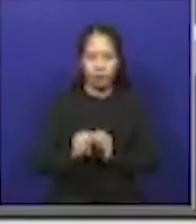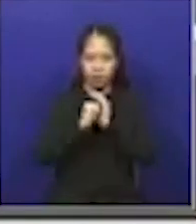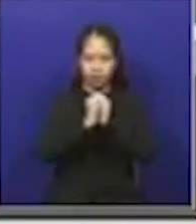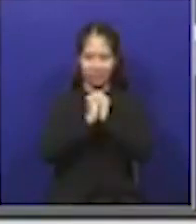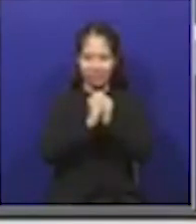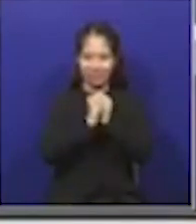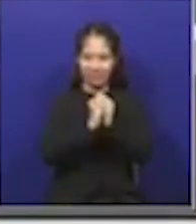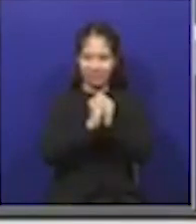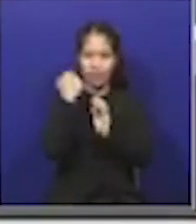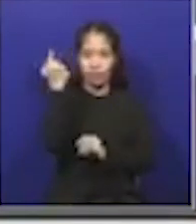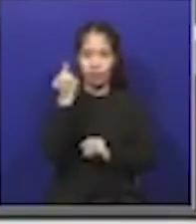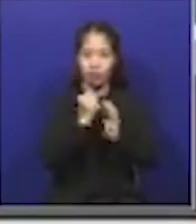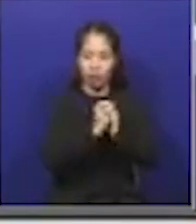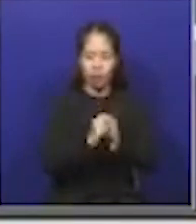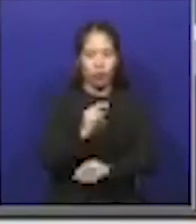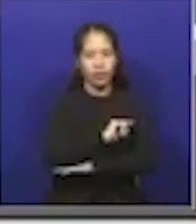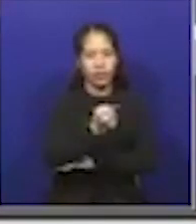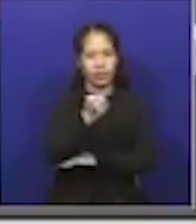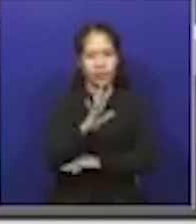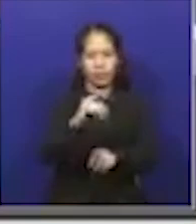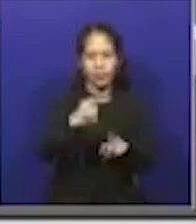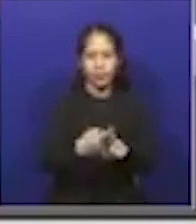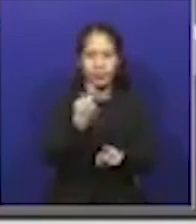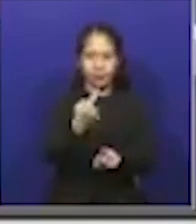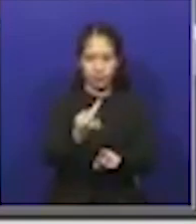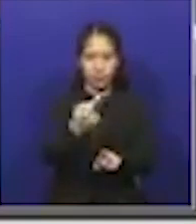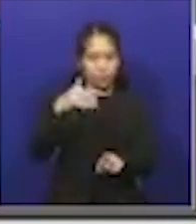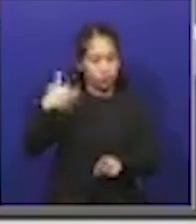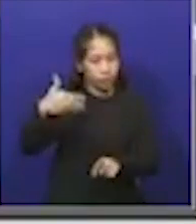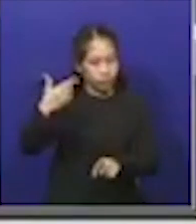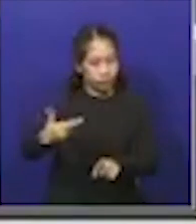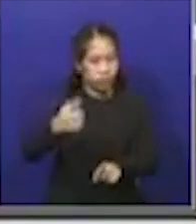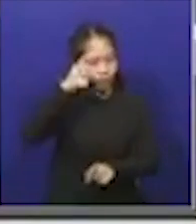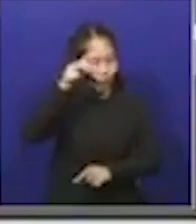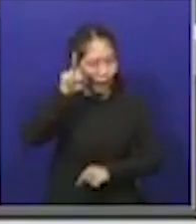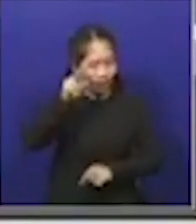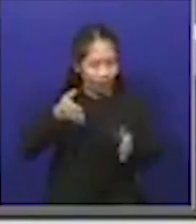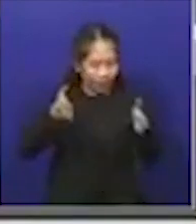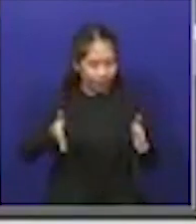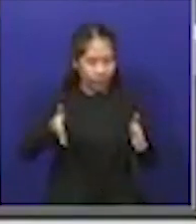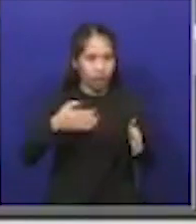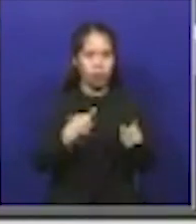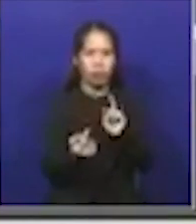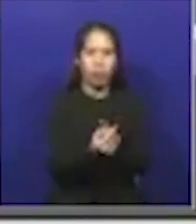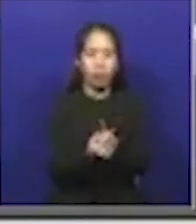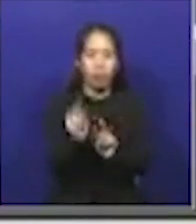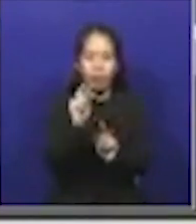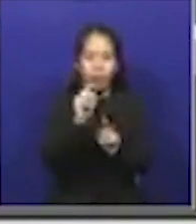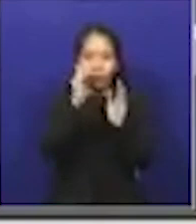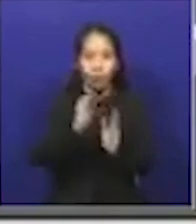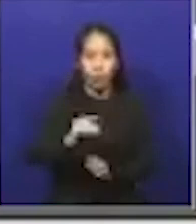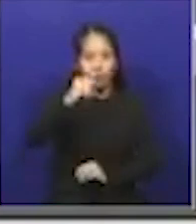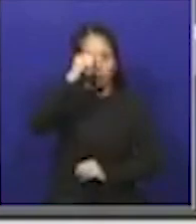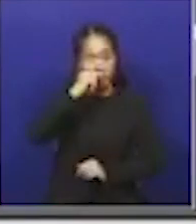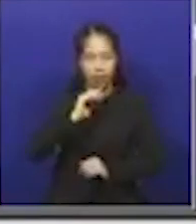น15มกราคมหลังจากนั้นอีก2วันนะผู้ป่วยที่เป็นคนไทยรายแร